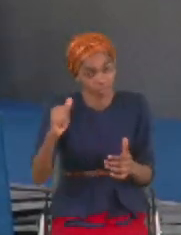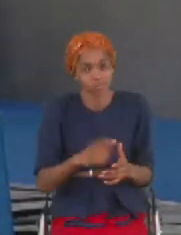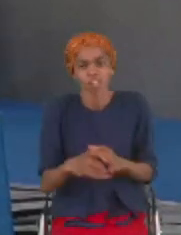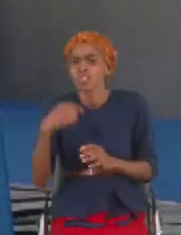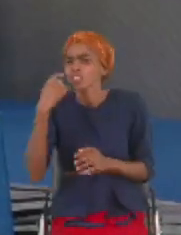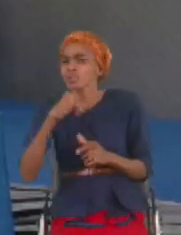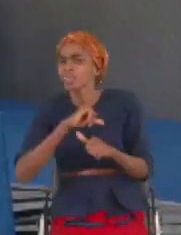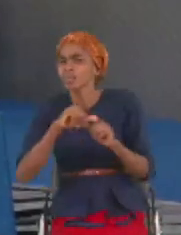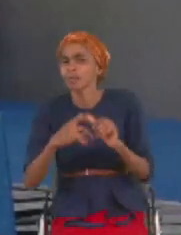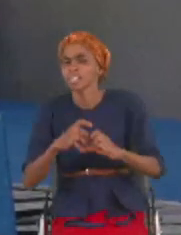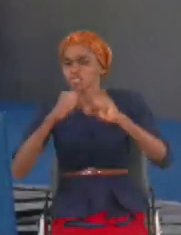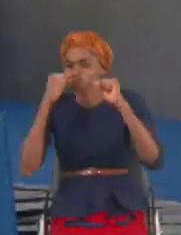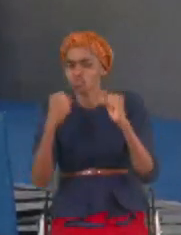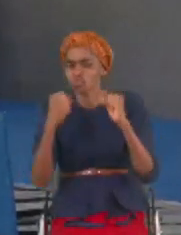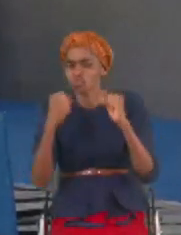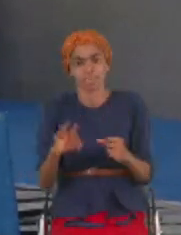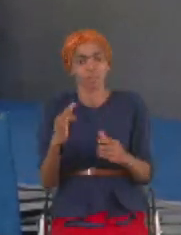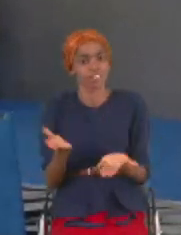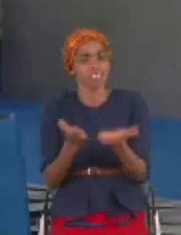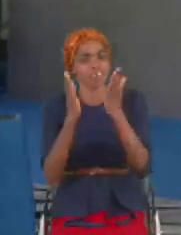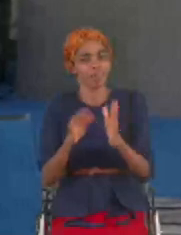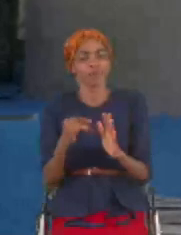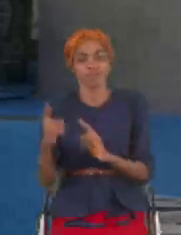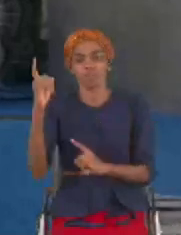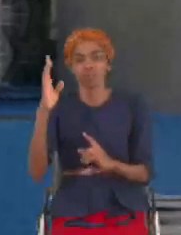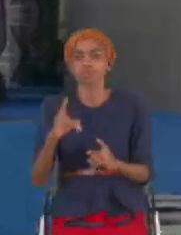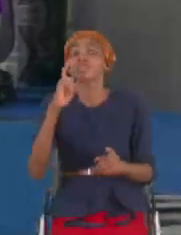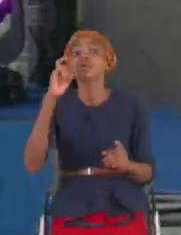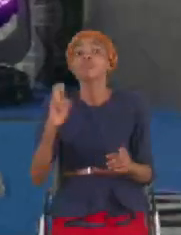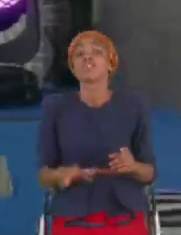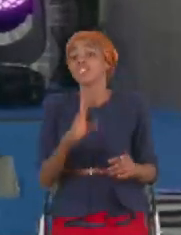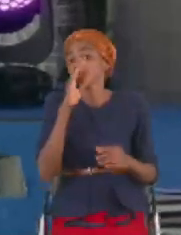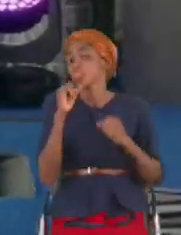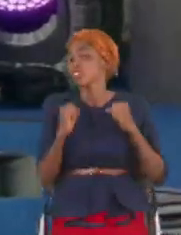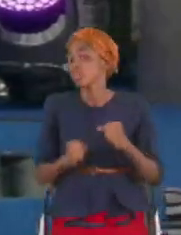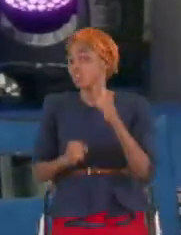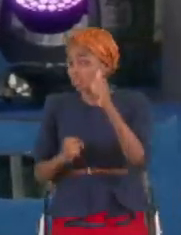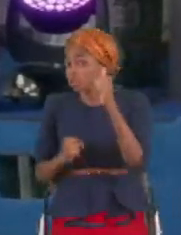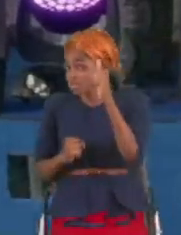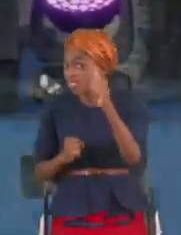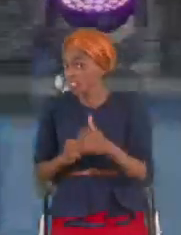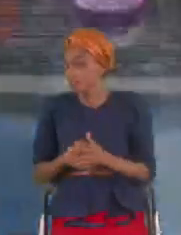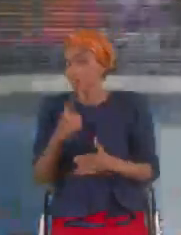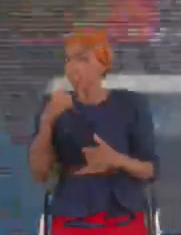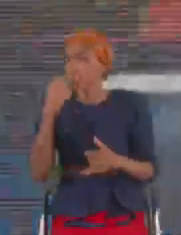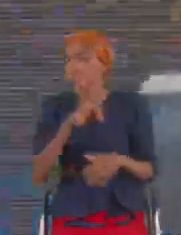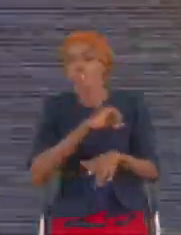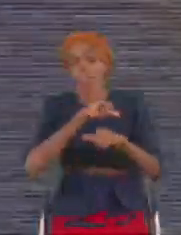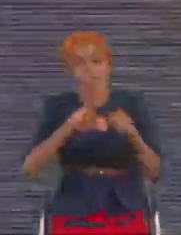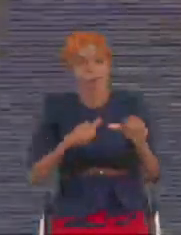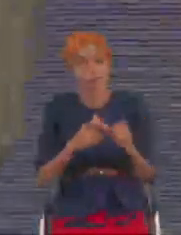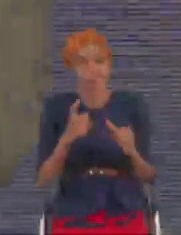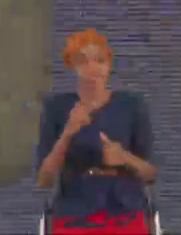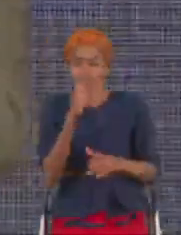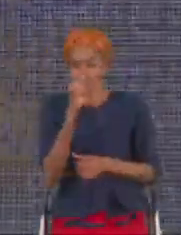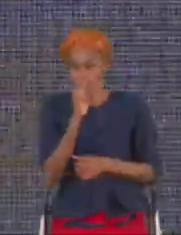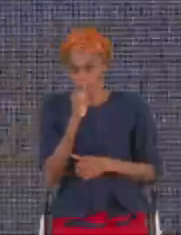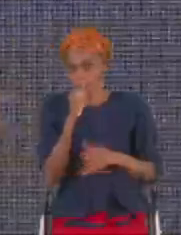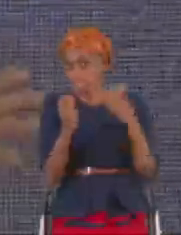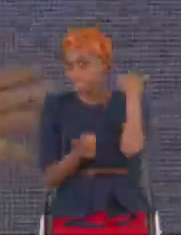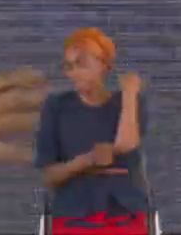parles de la force d'un serviteur de dieu je dois être fort toi même tu parles de